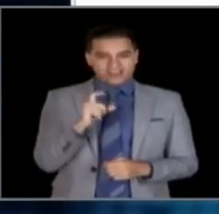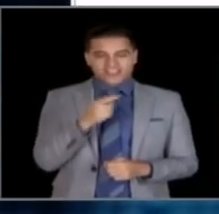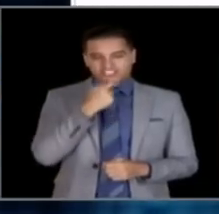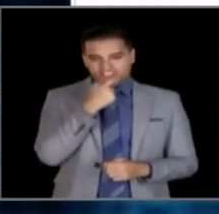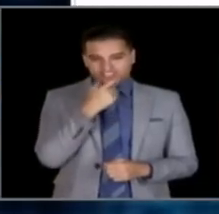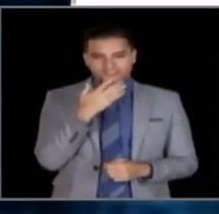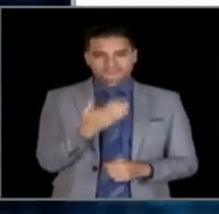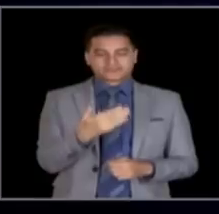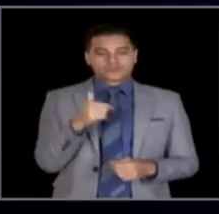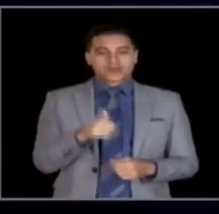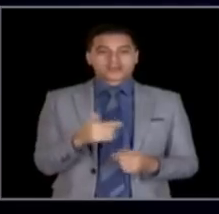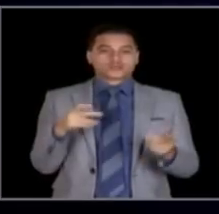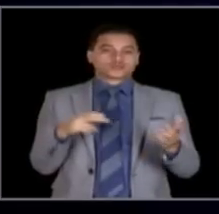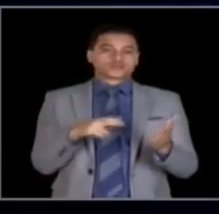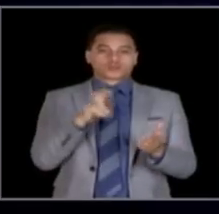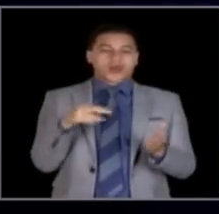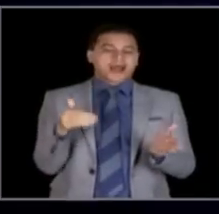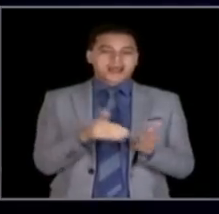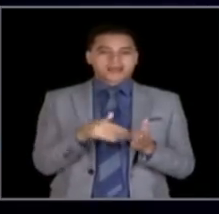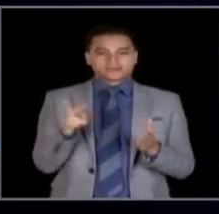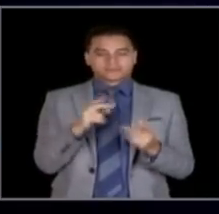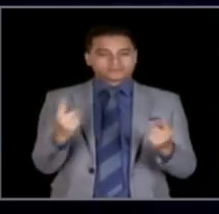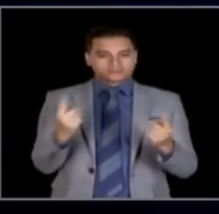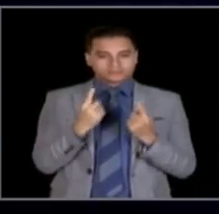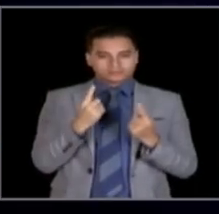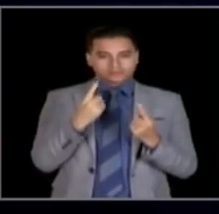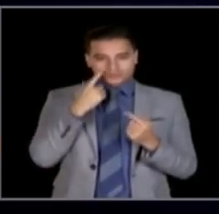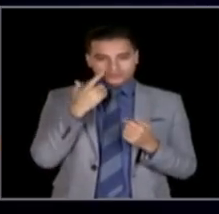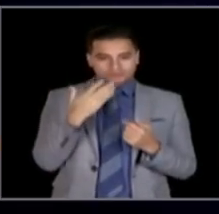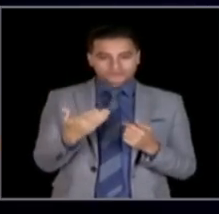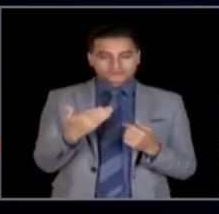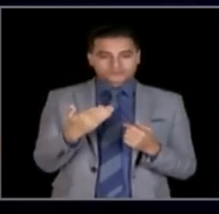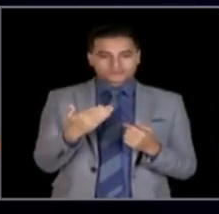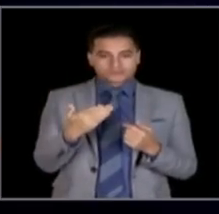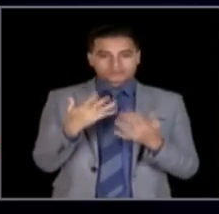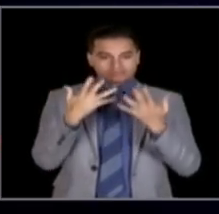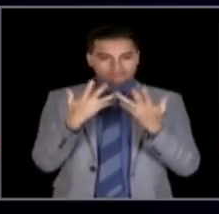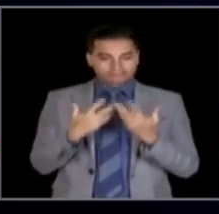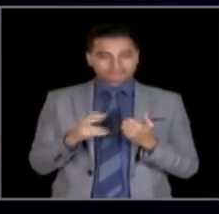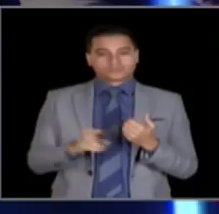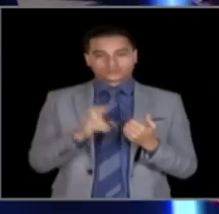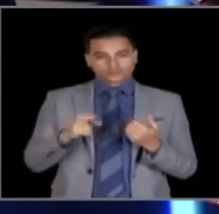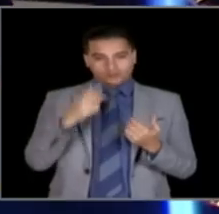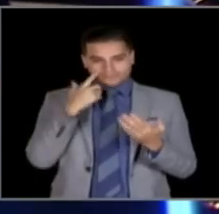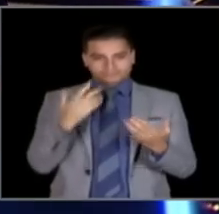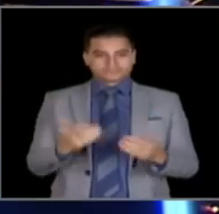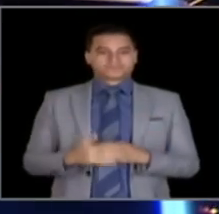لواحد، شيماء وإسلام، إسلام وشيماء. قدرات ذهنية. والسؤال هو